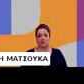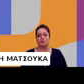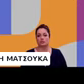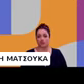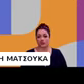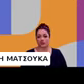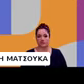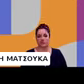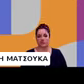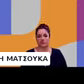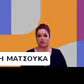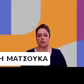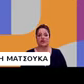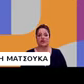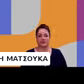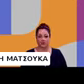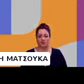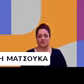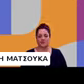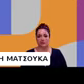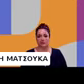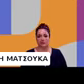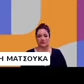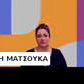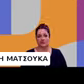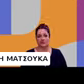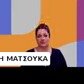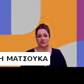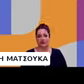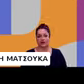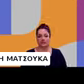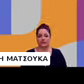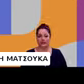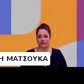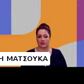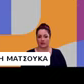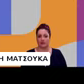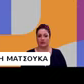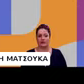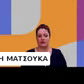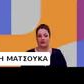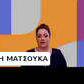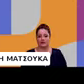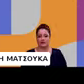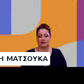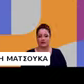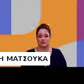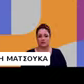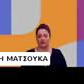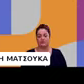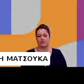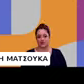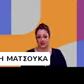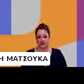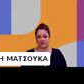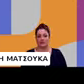σε όλους τους κλάδους. Συνεπώς, εκτιμούμε τις δυνατότητές μας πάντα πριν να αναλάβουμε ένα έργο. Διευκρινίζουμε